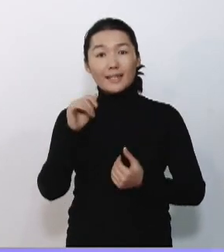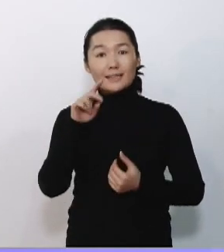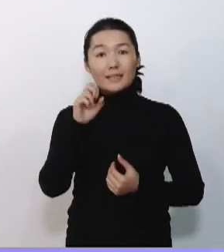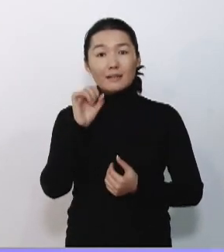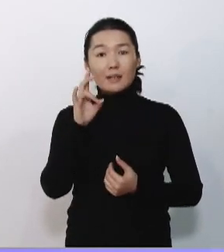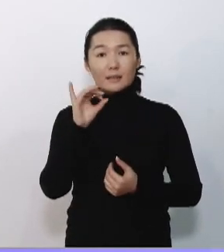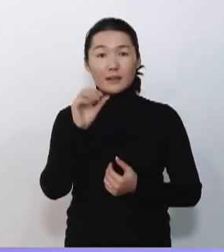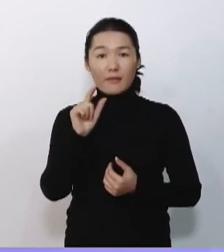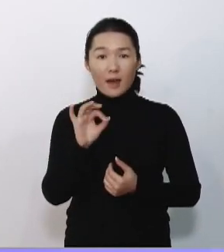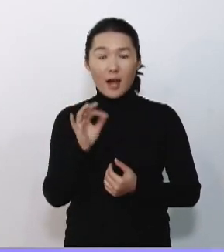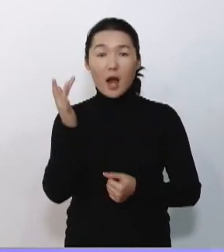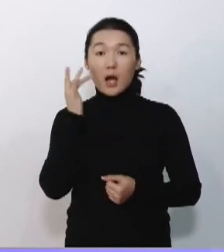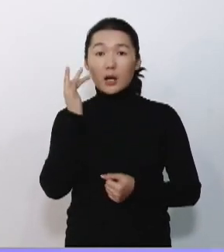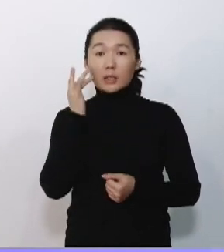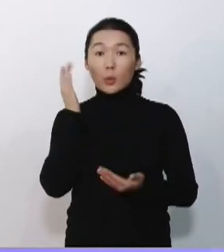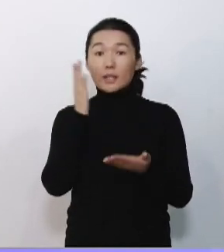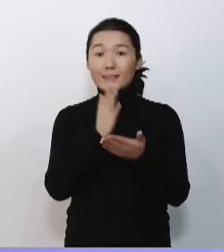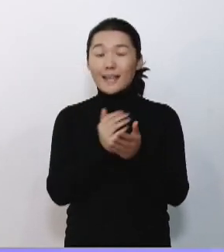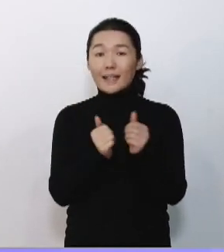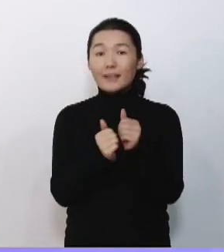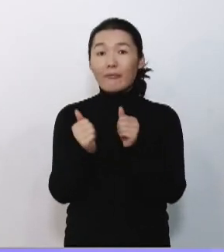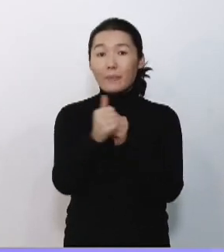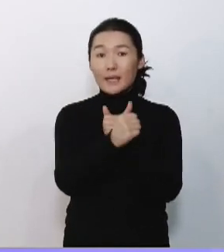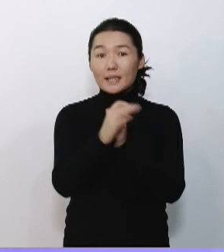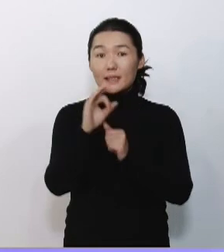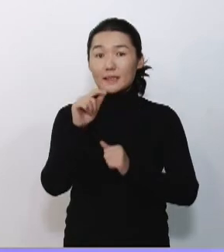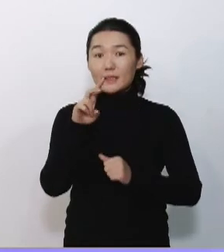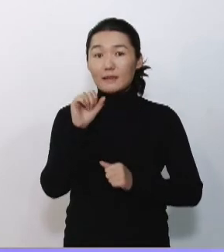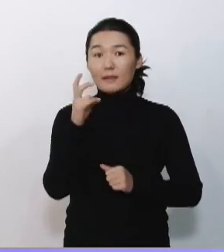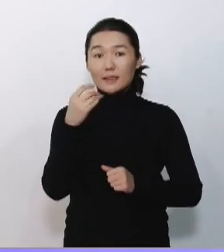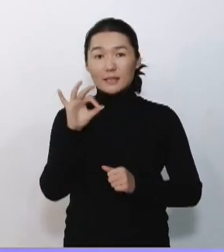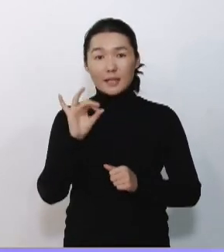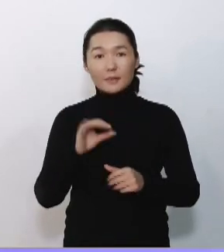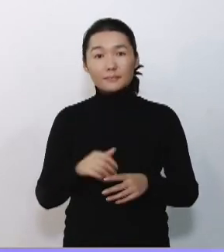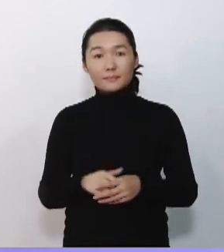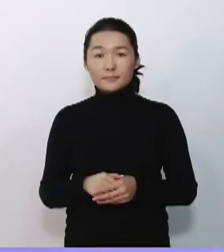согласного, который стоит впереди согласной.